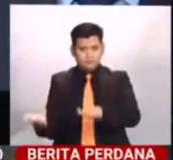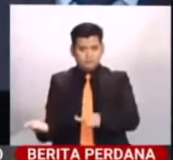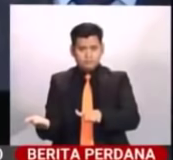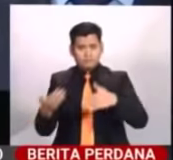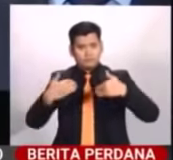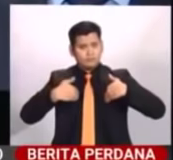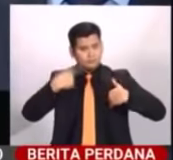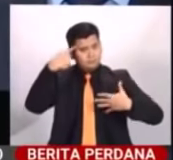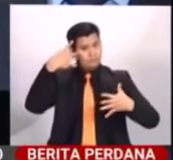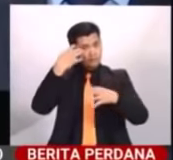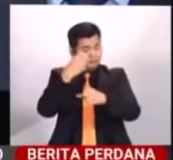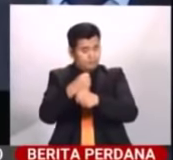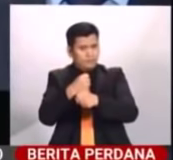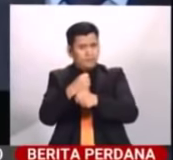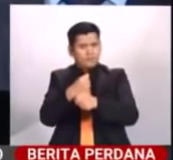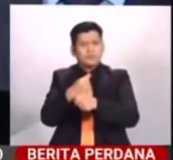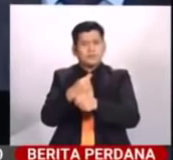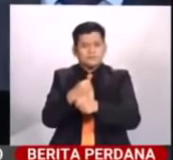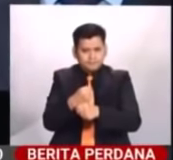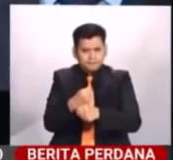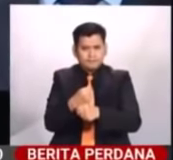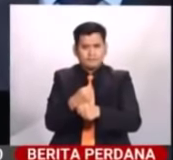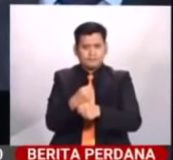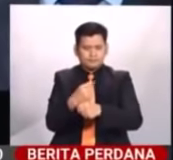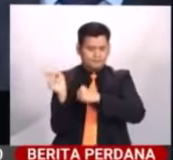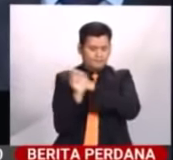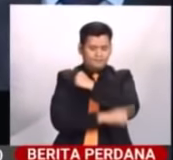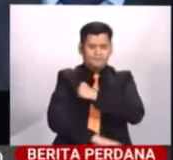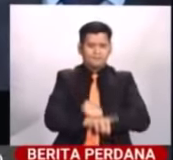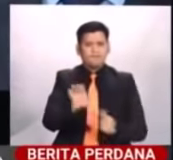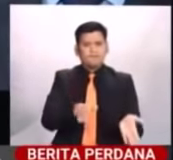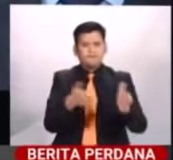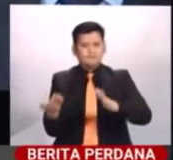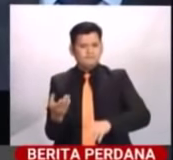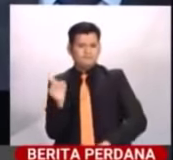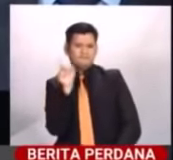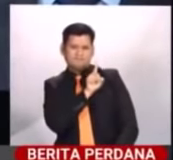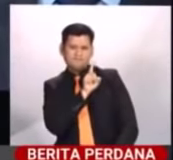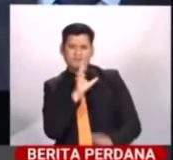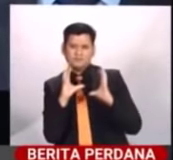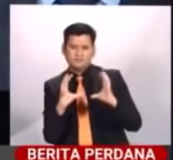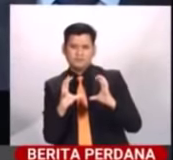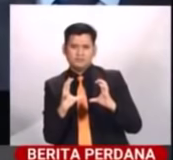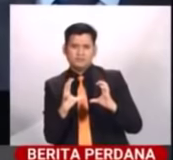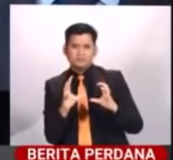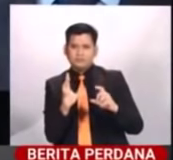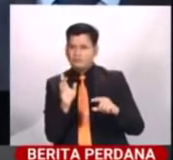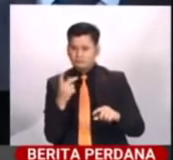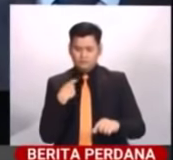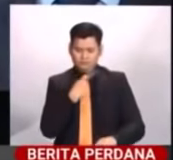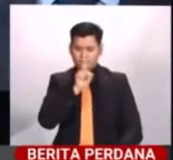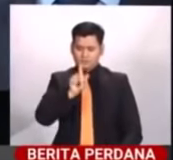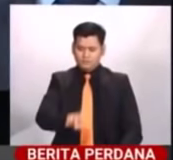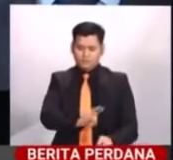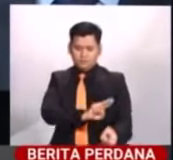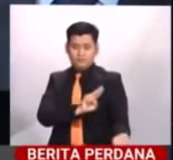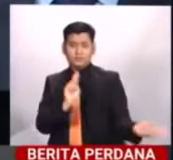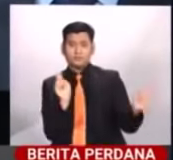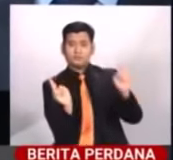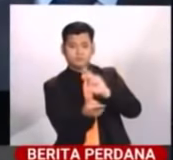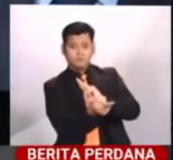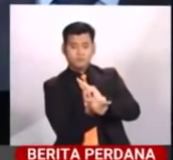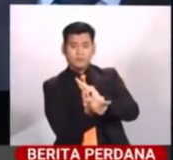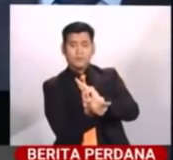yang berpendapat bahawa hukuman mati itu terlalu keras. Sebab itu kita perlu pindah